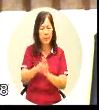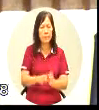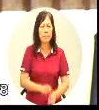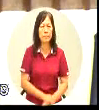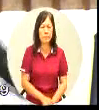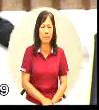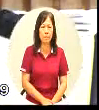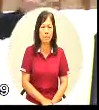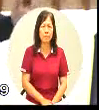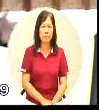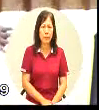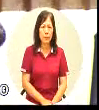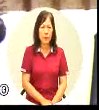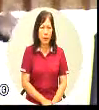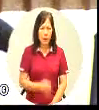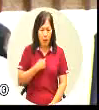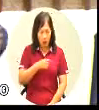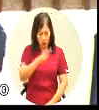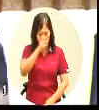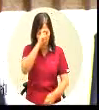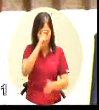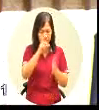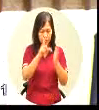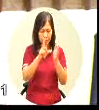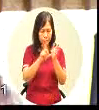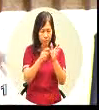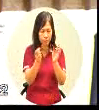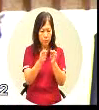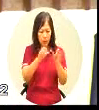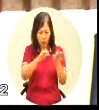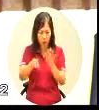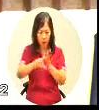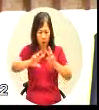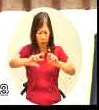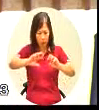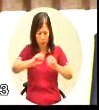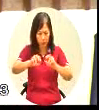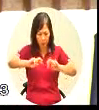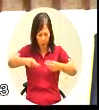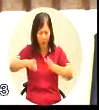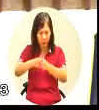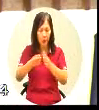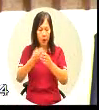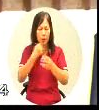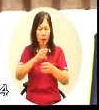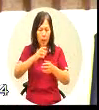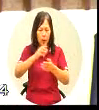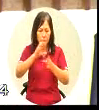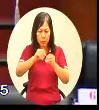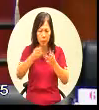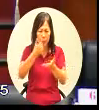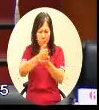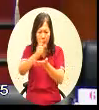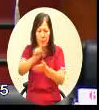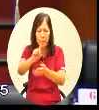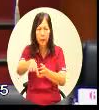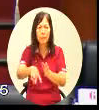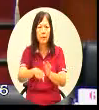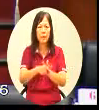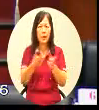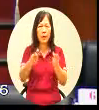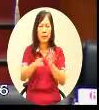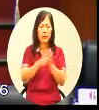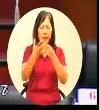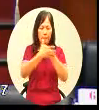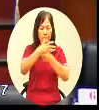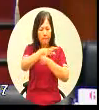望说，其实最近延宕就是因为那个土屋整治了，头到这边去堆，早去堆。这个我想环保时任